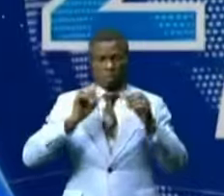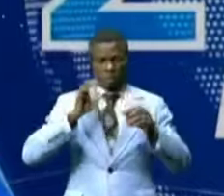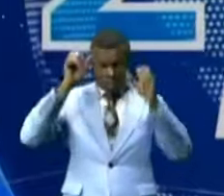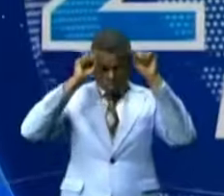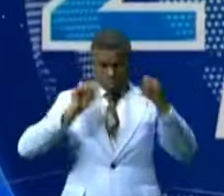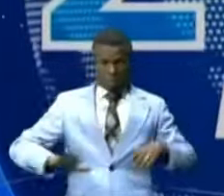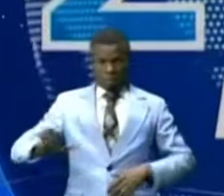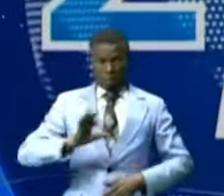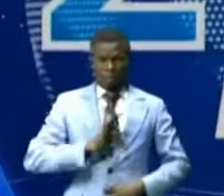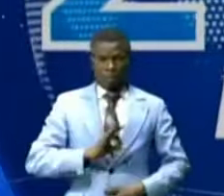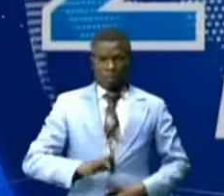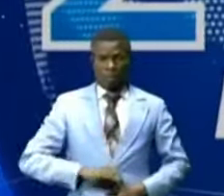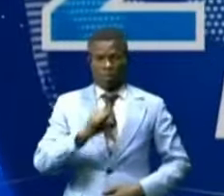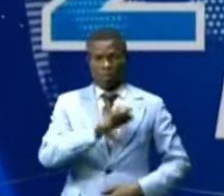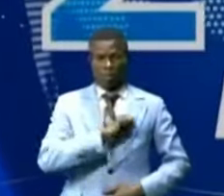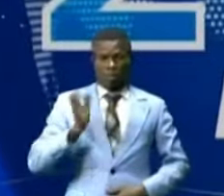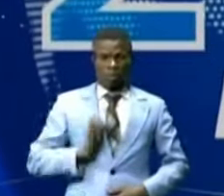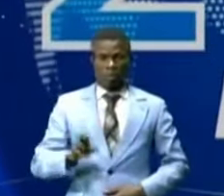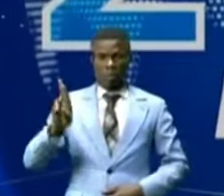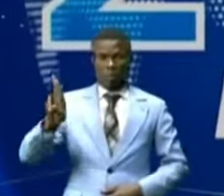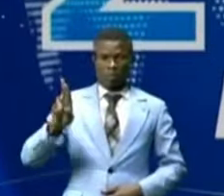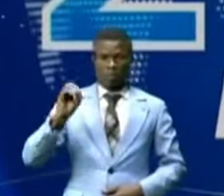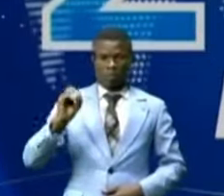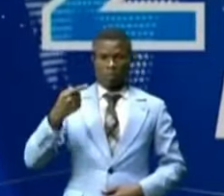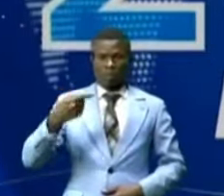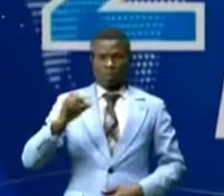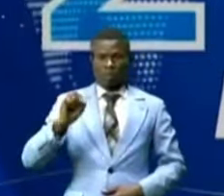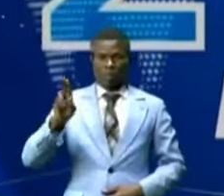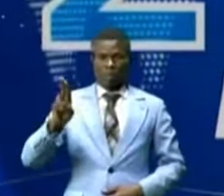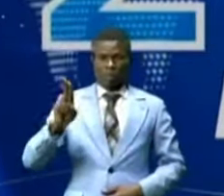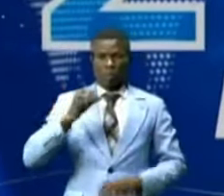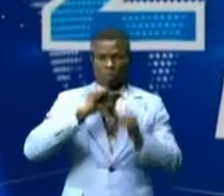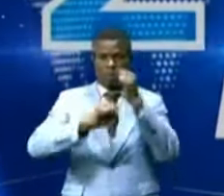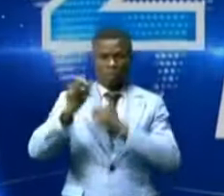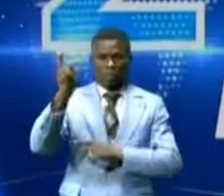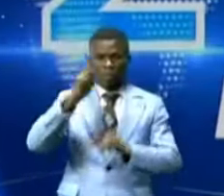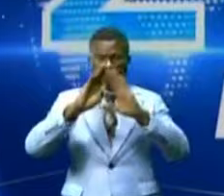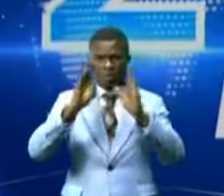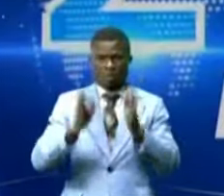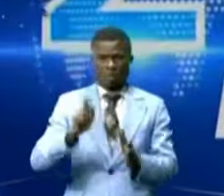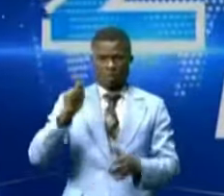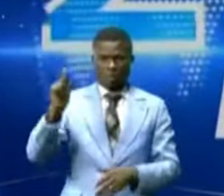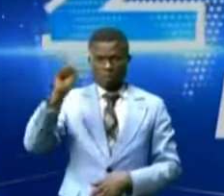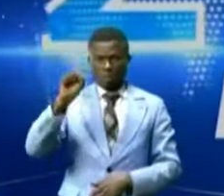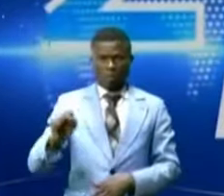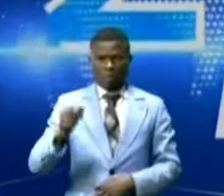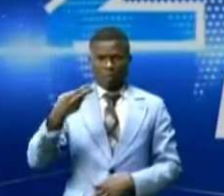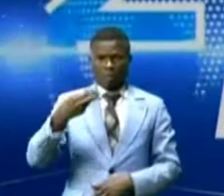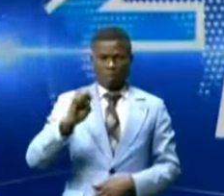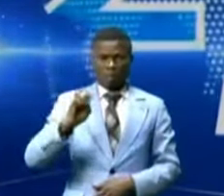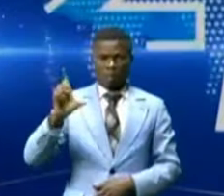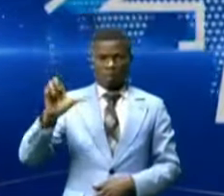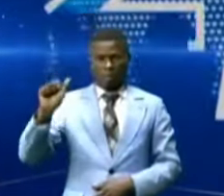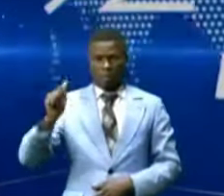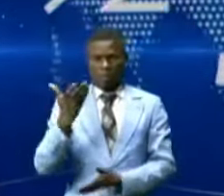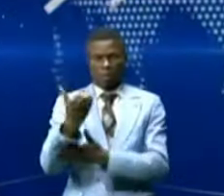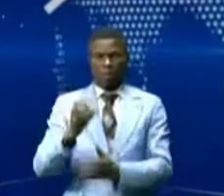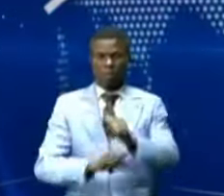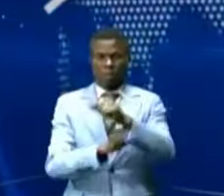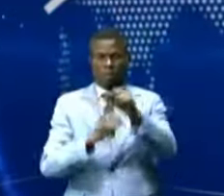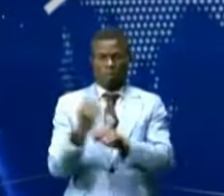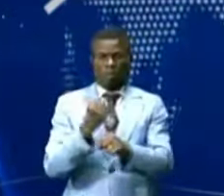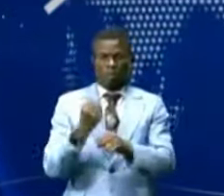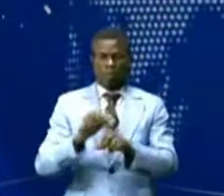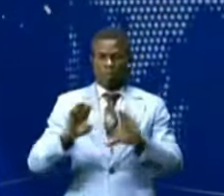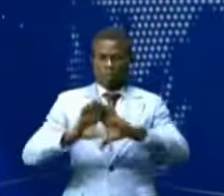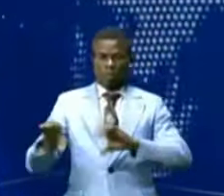la République. Le sénateur Roger Mwakamwaka a sensibilisé la population de Tchela et les a appelés à soutenir les actions du président